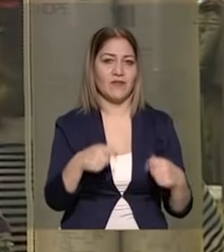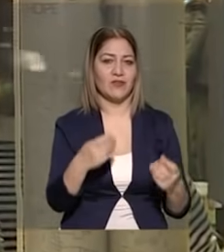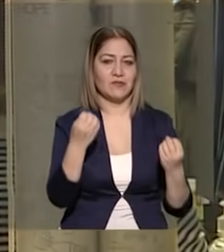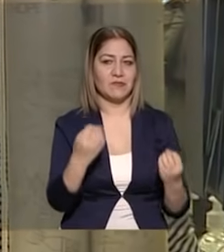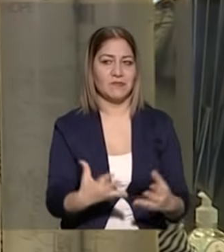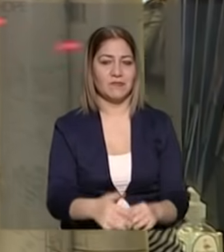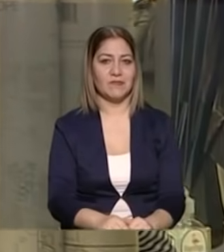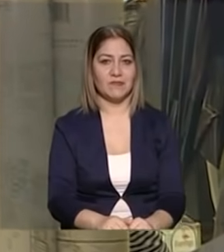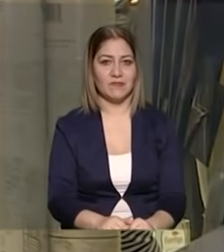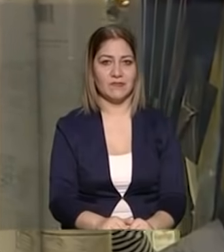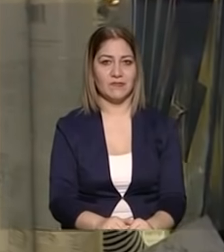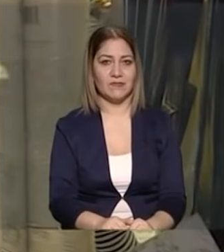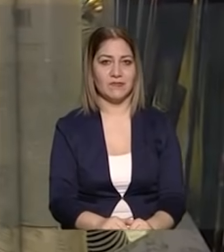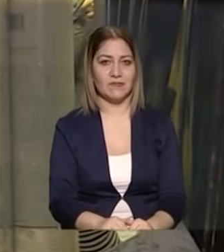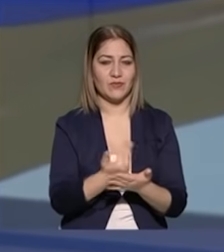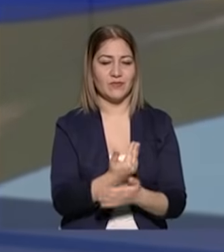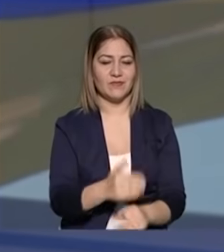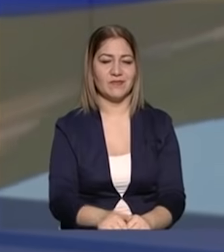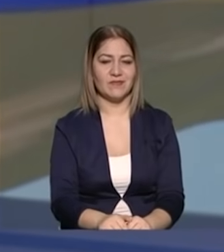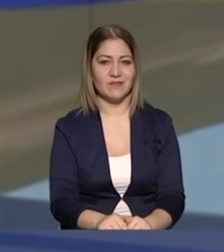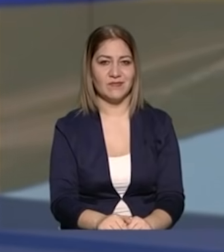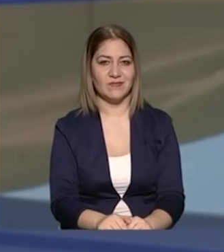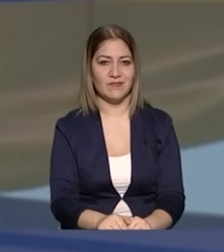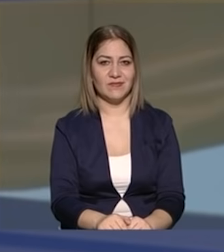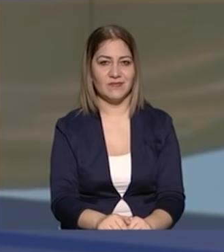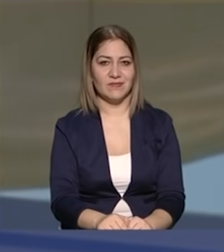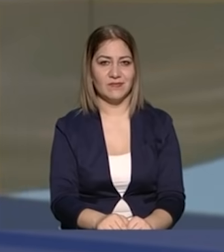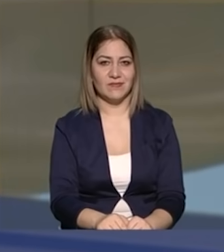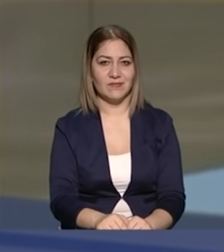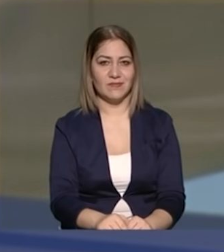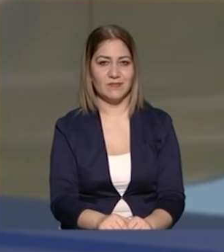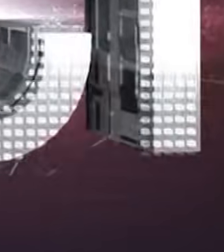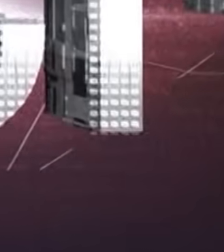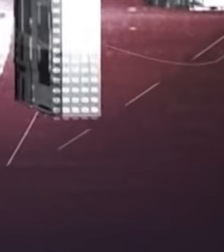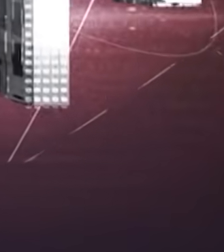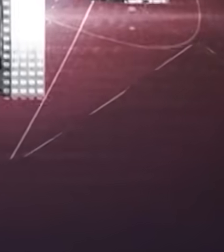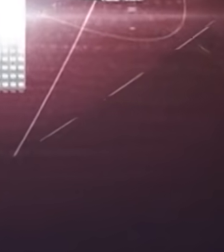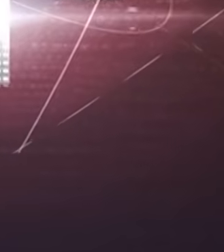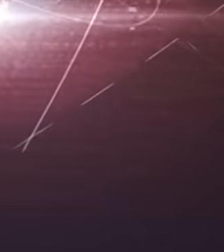Հովհանես Վարդանյան, Աշոտ Խաչատրյան, Լուրեր։ Մենք կհանդիպենք ժամը 19-ի թողարկմանը։